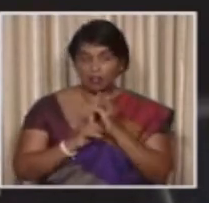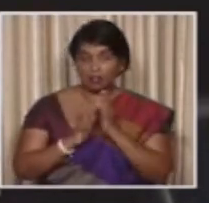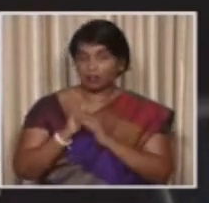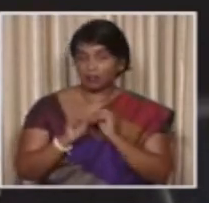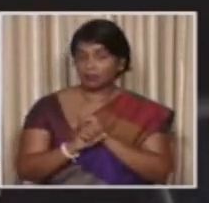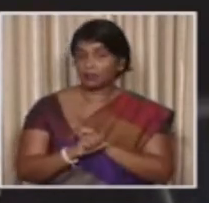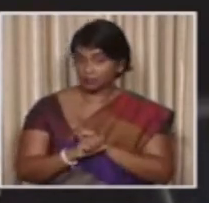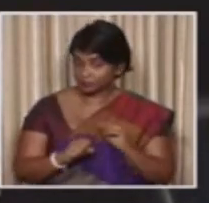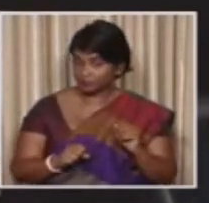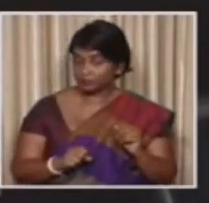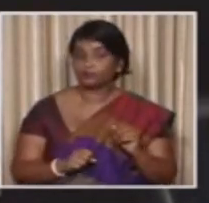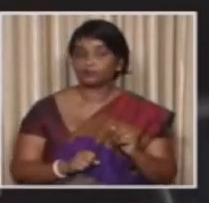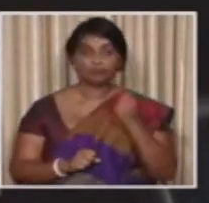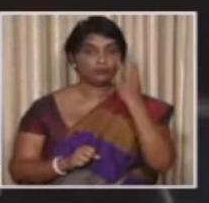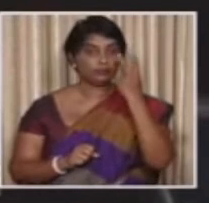නොවන